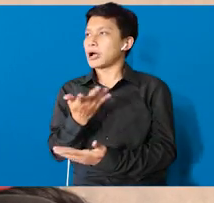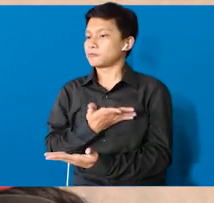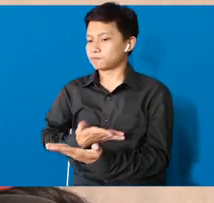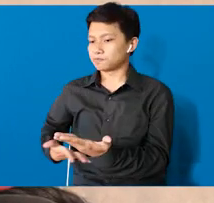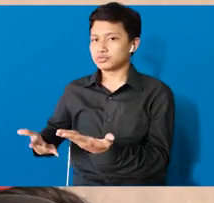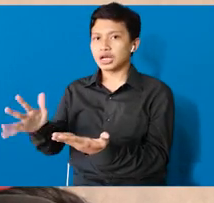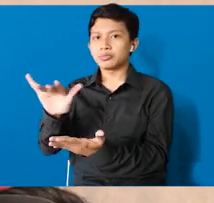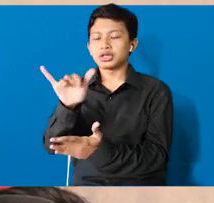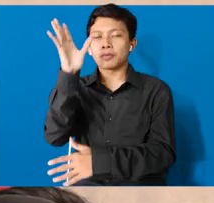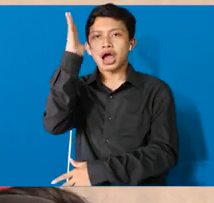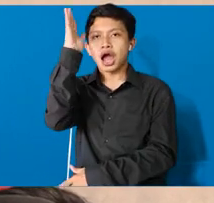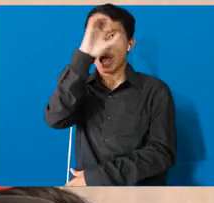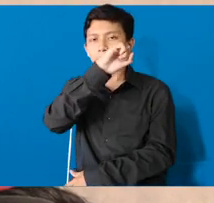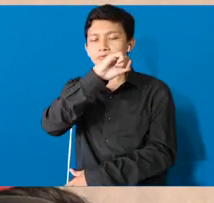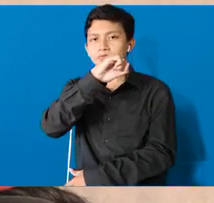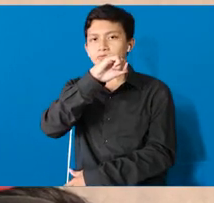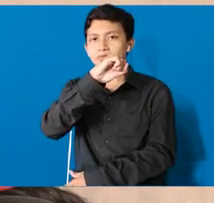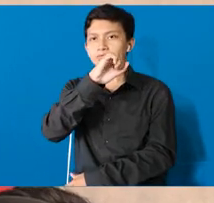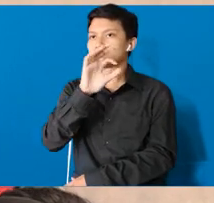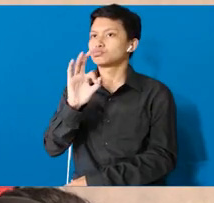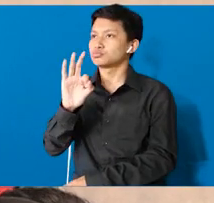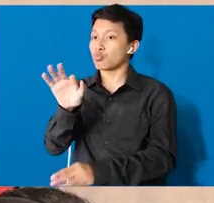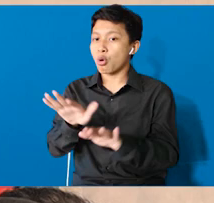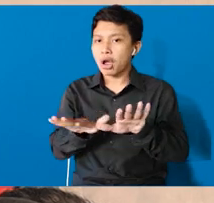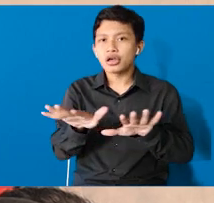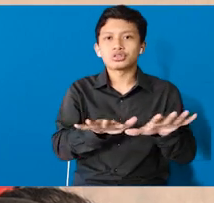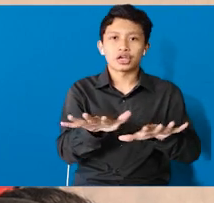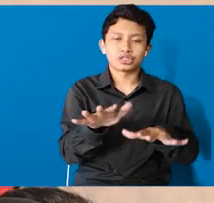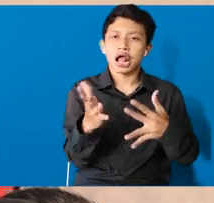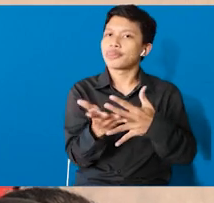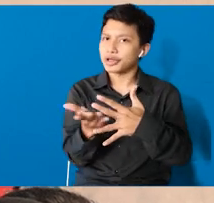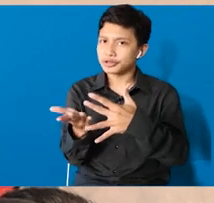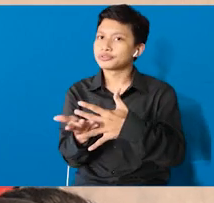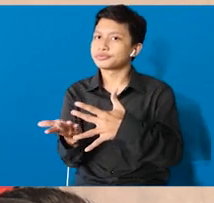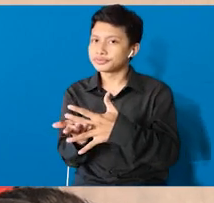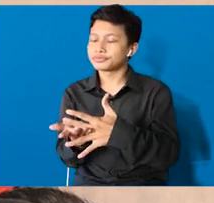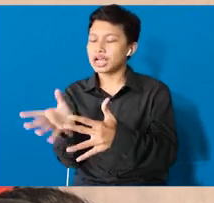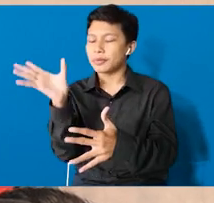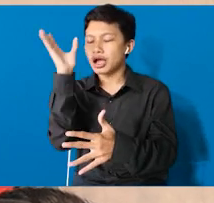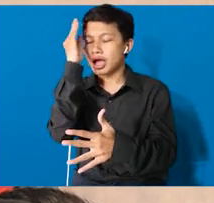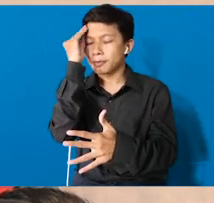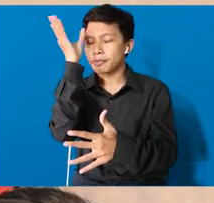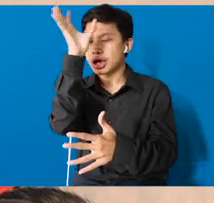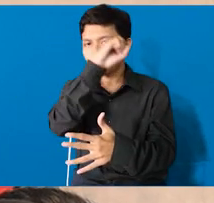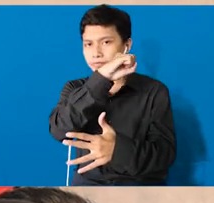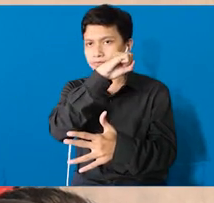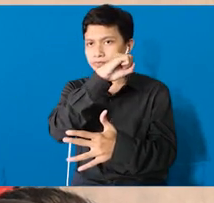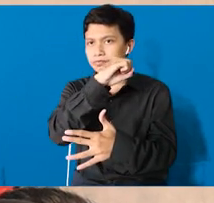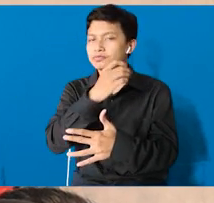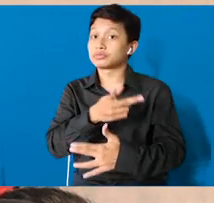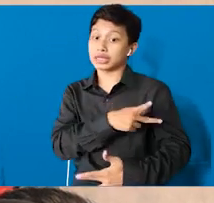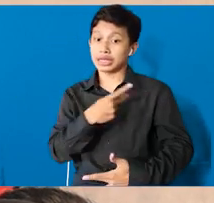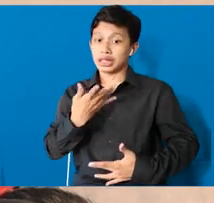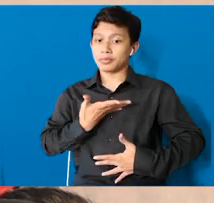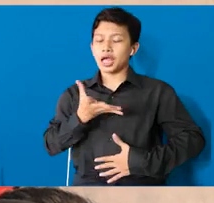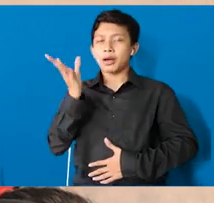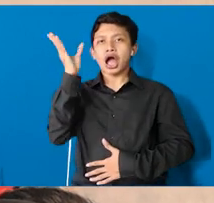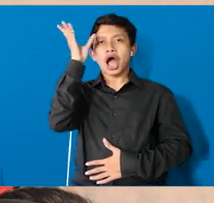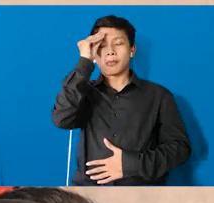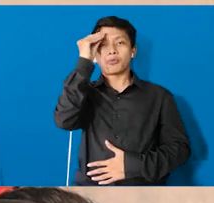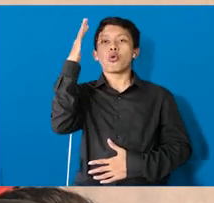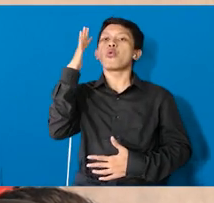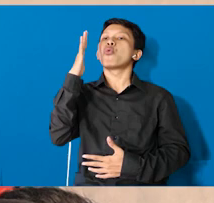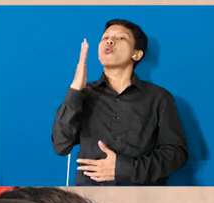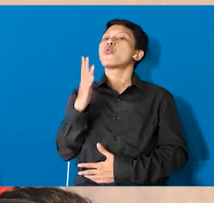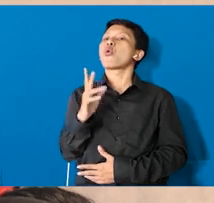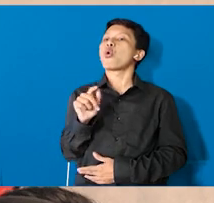kita terkendala ya mobilitas dan sebagainya. Dengan hapus pintu di kelurahan, setiap bulannya kita bisa mengerti,